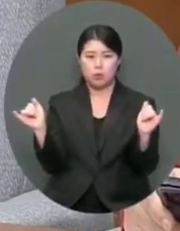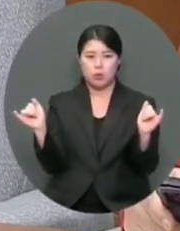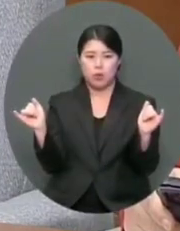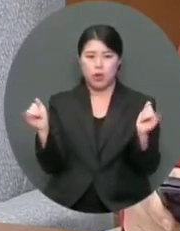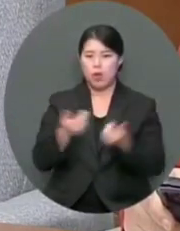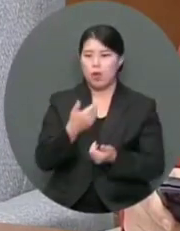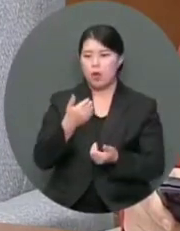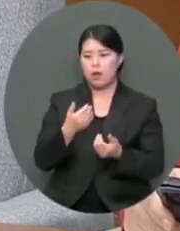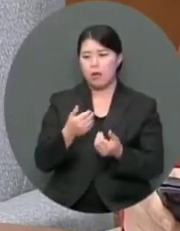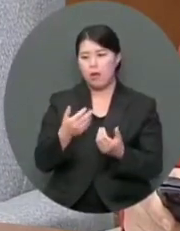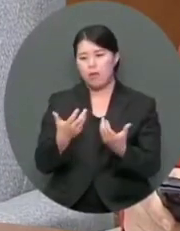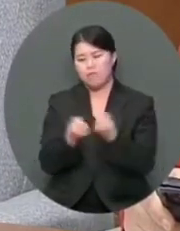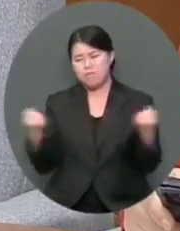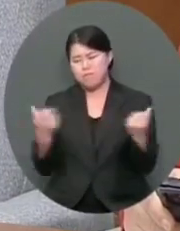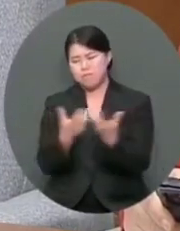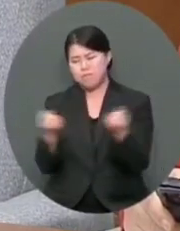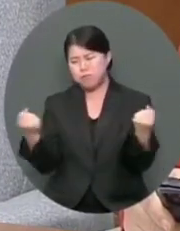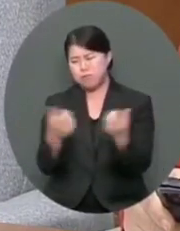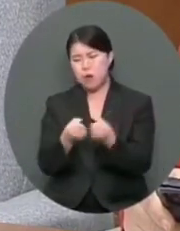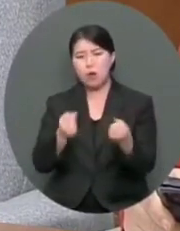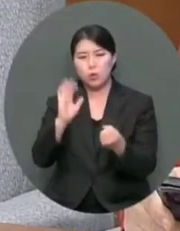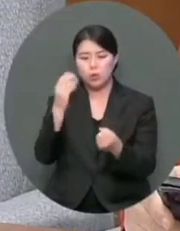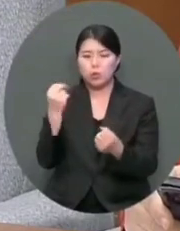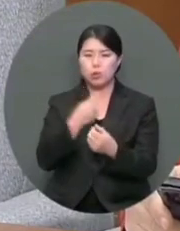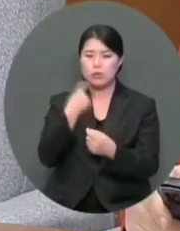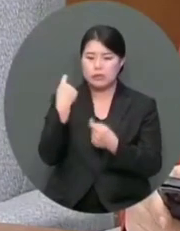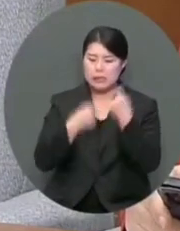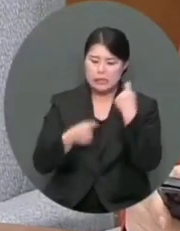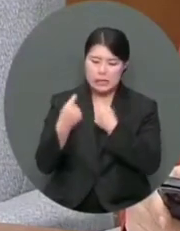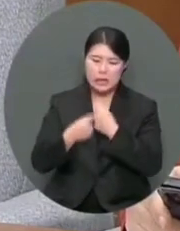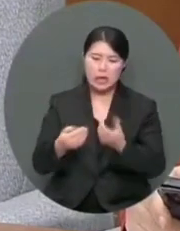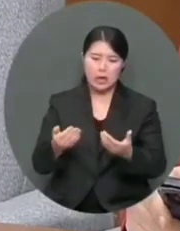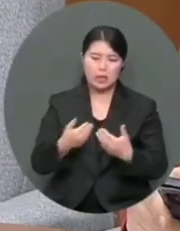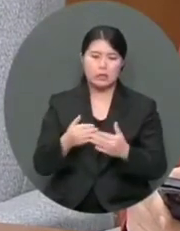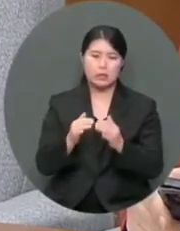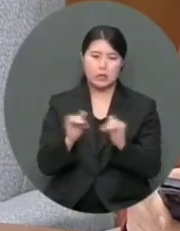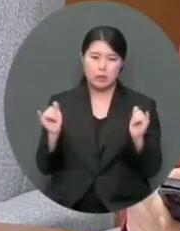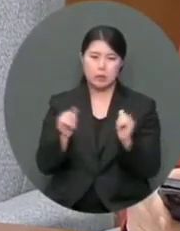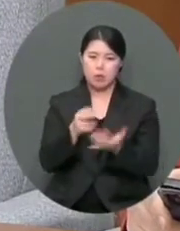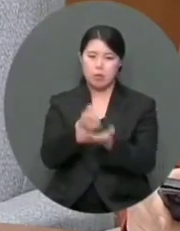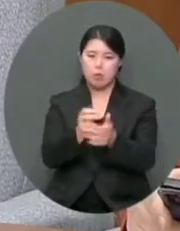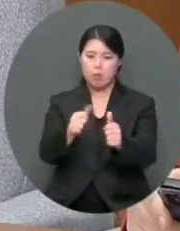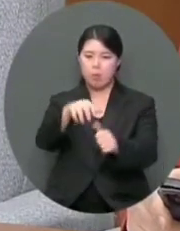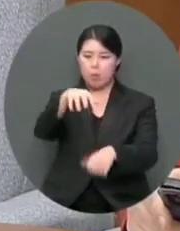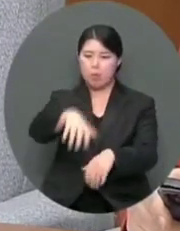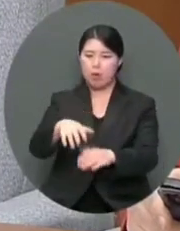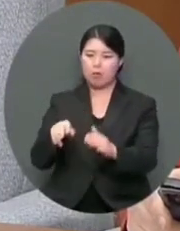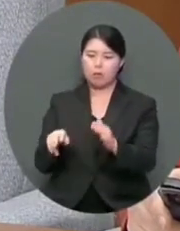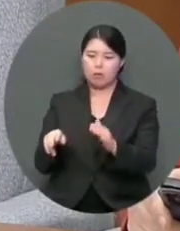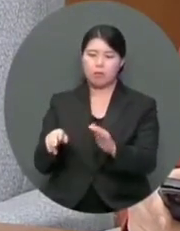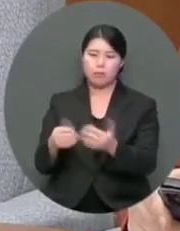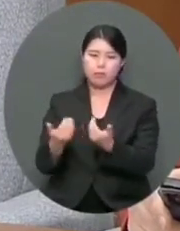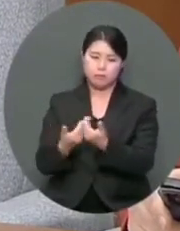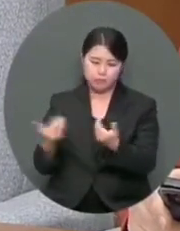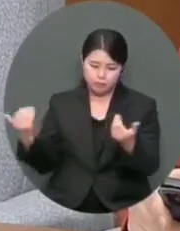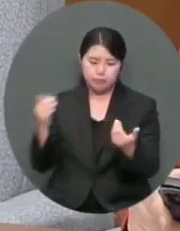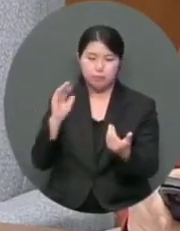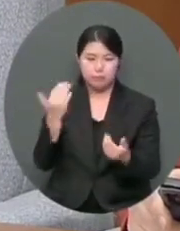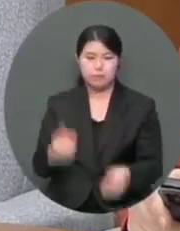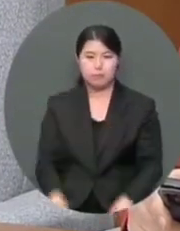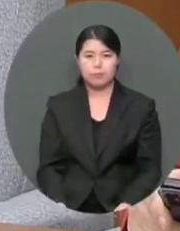분열이 됐고 또 그 과정에서 상처를 받은 법관들이 법원을 떠났습니다. 한번 후보자께